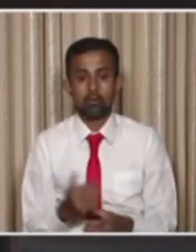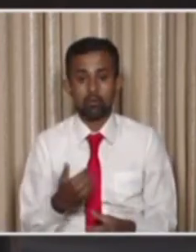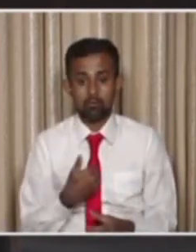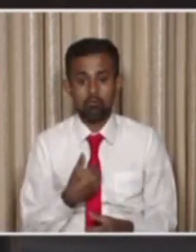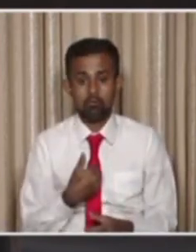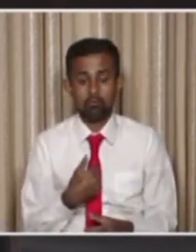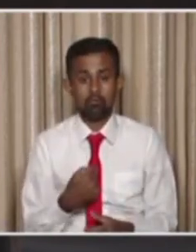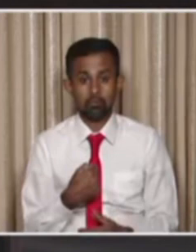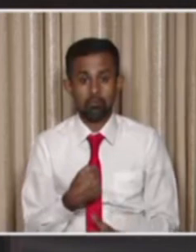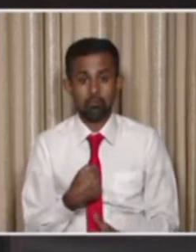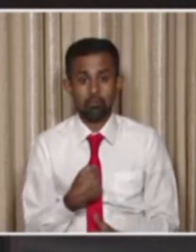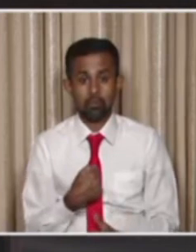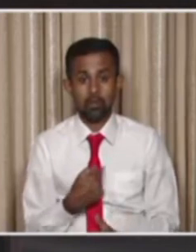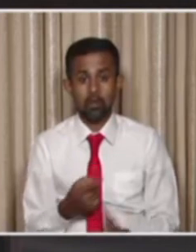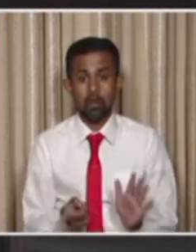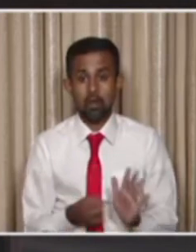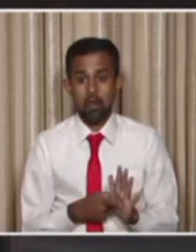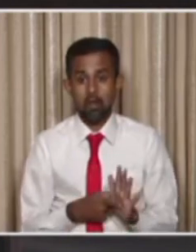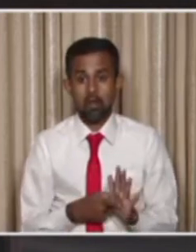තියෙනවා